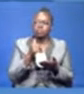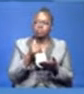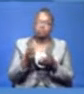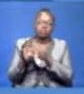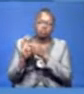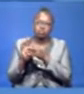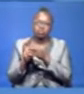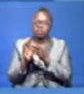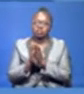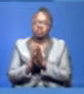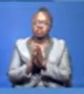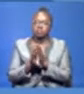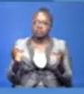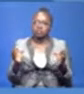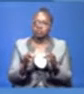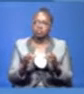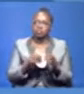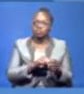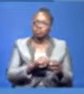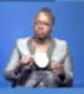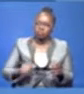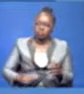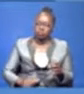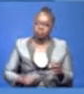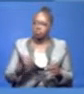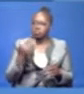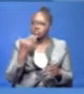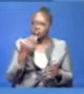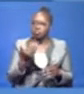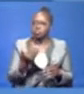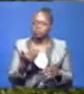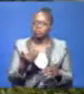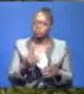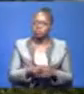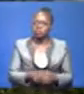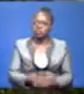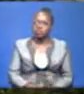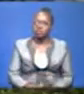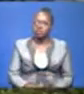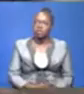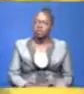na jamii ya China. Asante kwa kuwa nani. Mimi ni Zakia Peng.